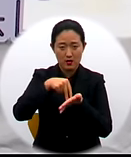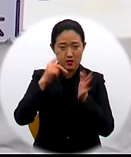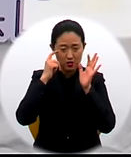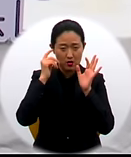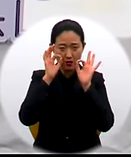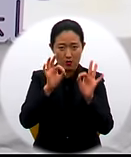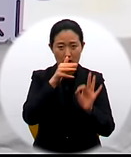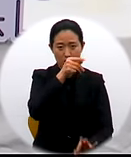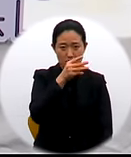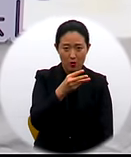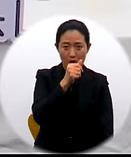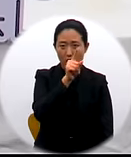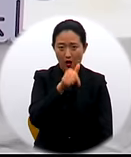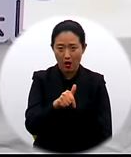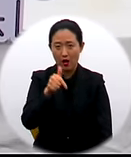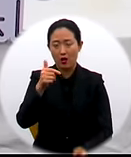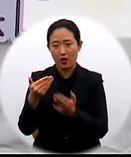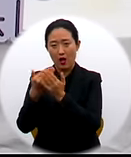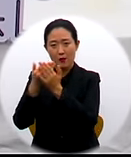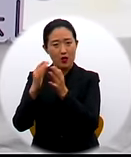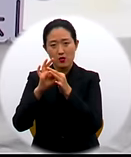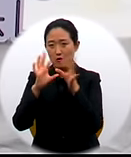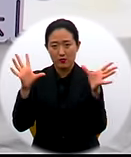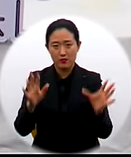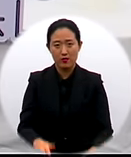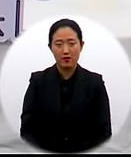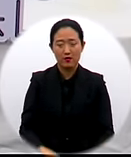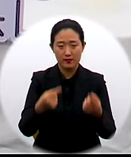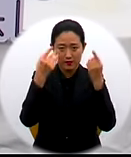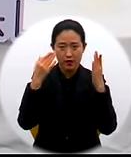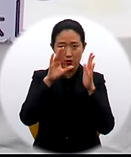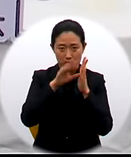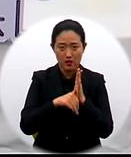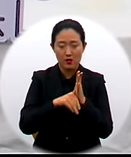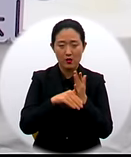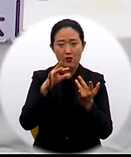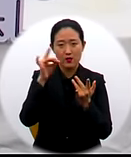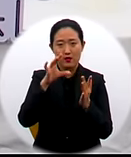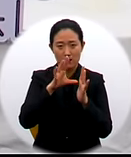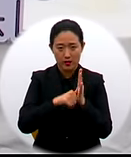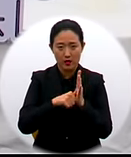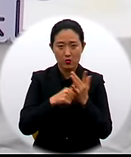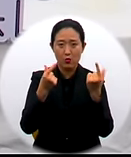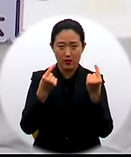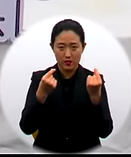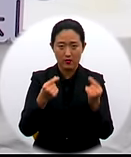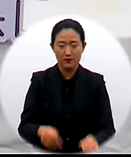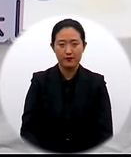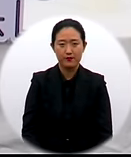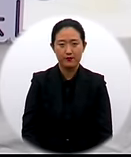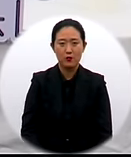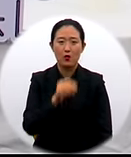하지만 전공 관점에서 생각해보면 철학과와 개발자는 끝과 끝이죠. 결국에는 우리가 대학을 선택할 때